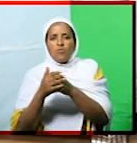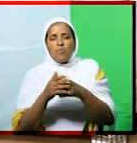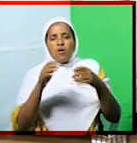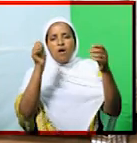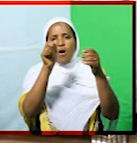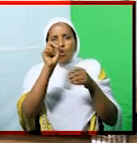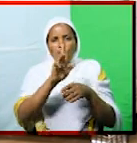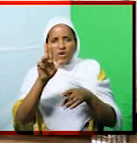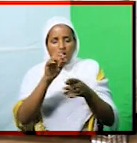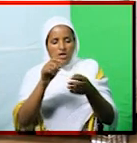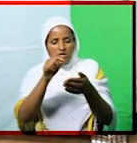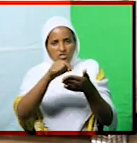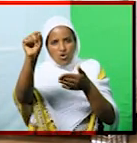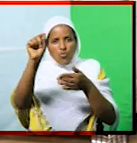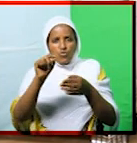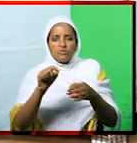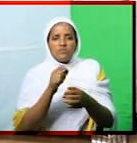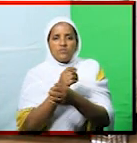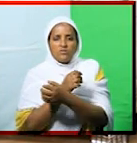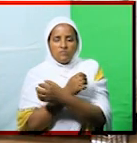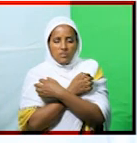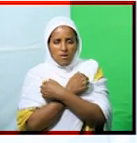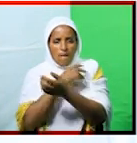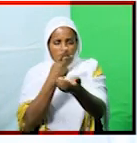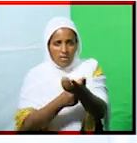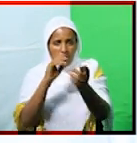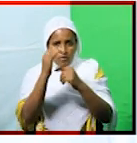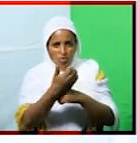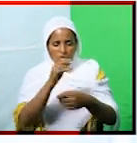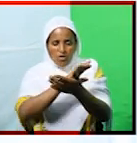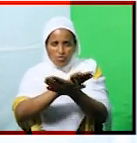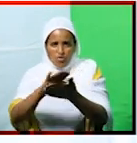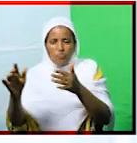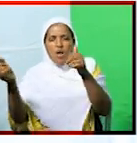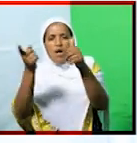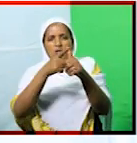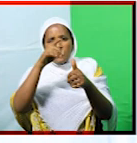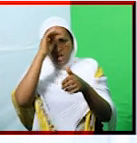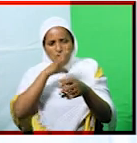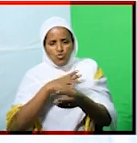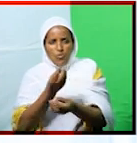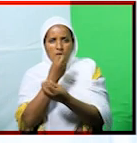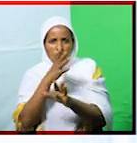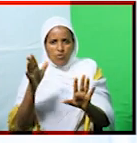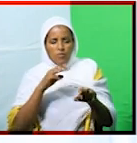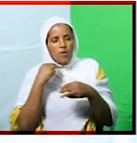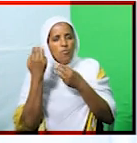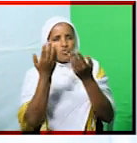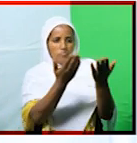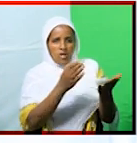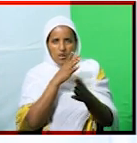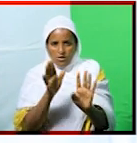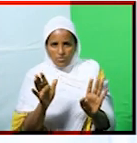አውሬ የጫረውን እንስሳ በግም ቢሆን ንጹሃን ከንጹሃት እንስሳትም ቢሆን አንደኛ ለሰውም አትብላው ለመስዋዕትም አታቅርበው